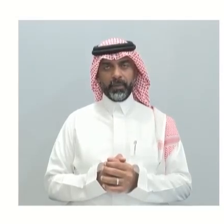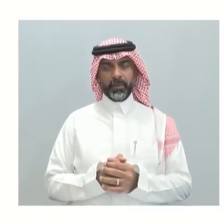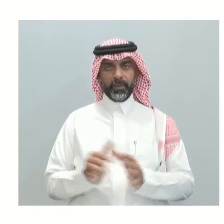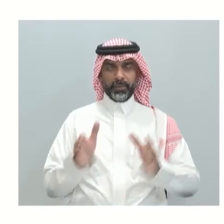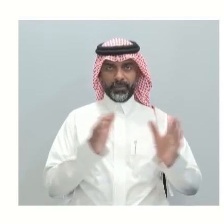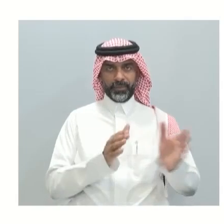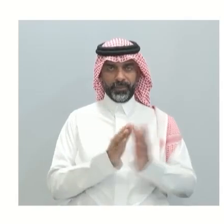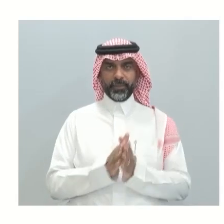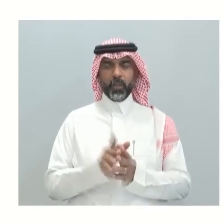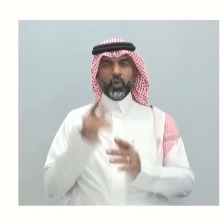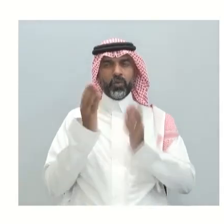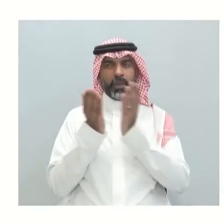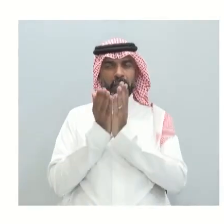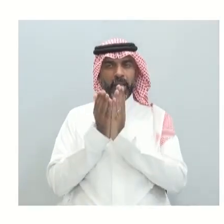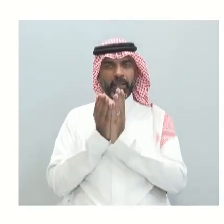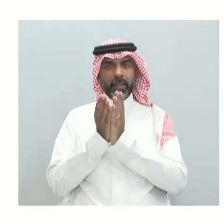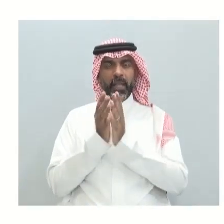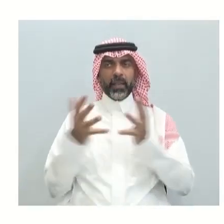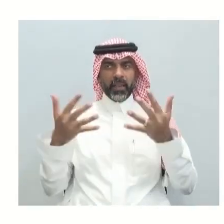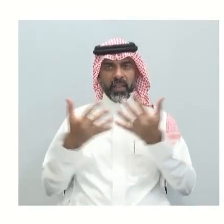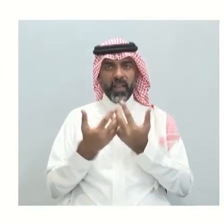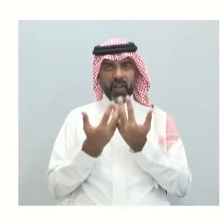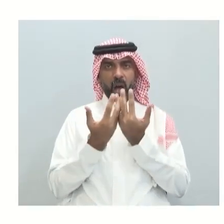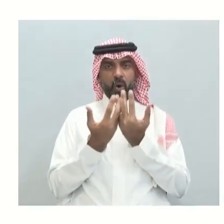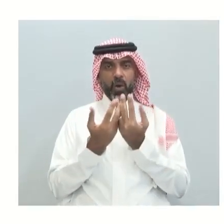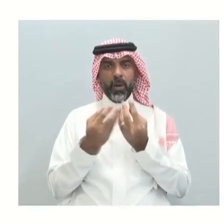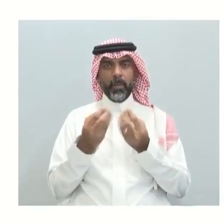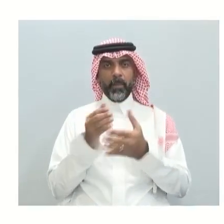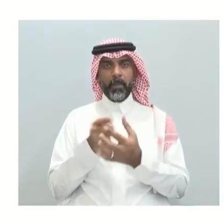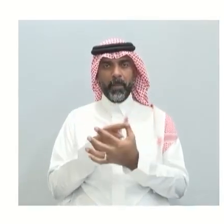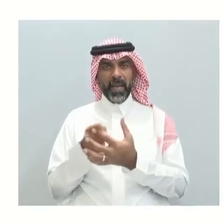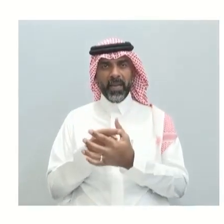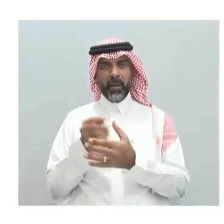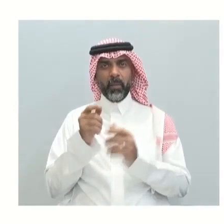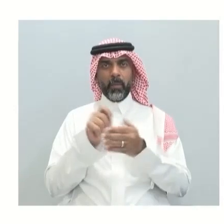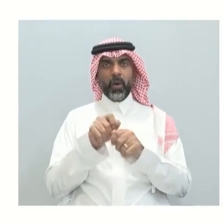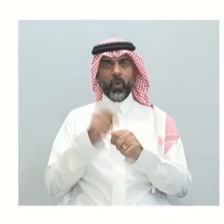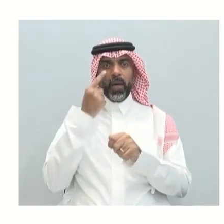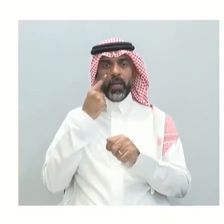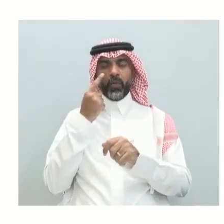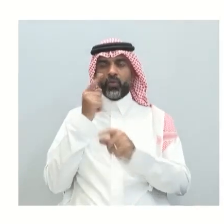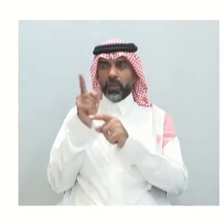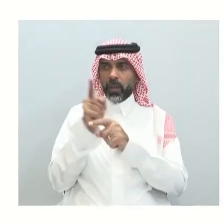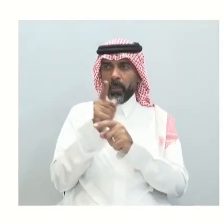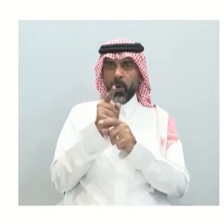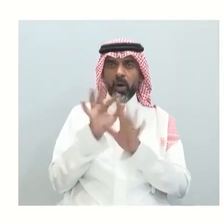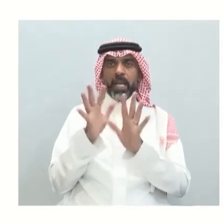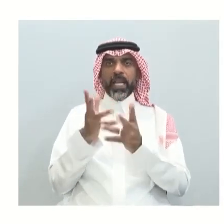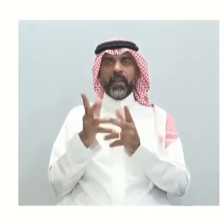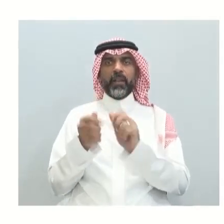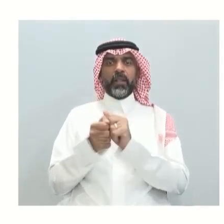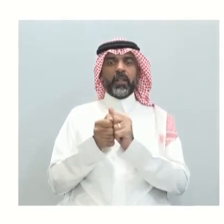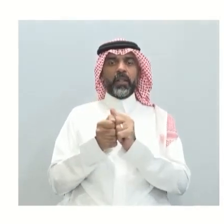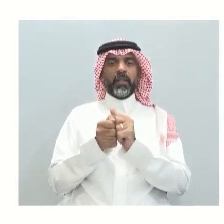من طرائق دراسه التفاعل ما بين المخلوقات الحيه في النظام البي تتبع انتقال هذه الطاقه تختلف المخلوقات الحيه في طريقه